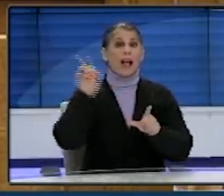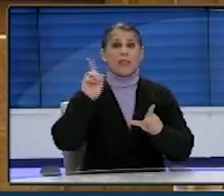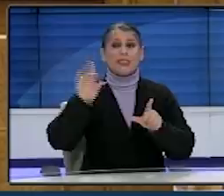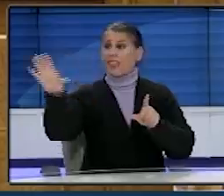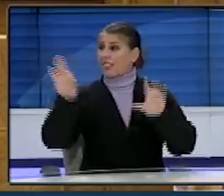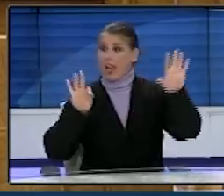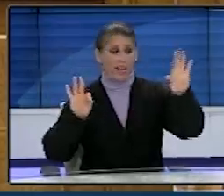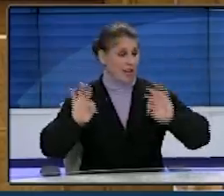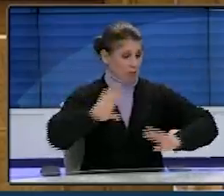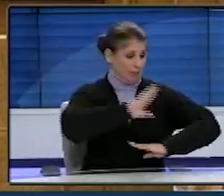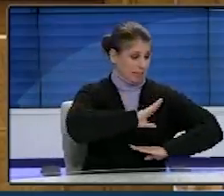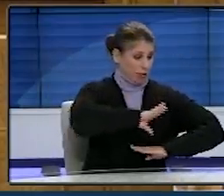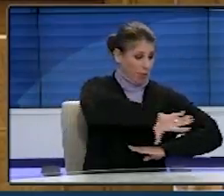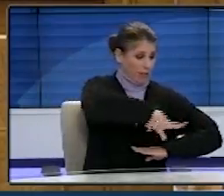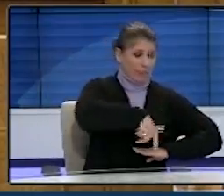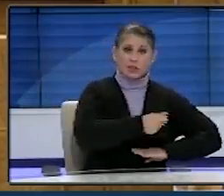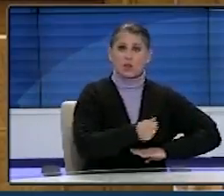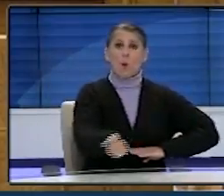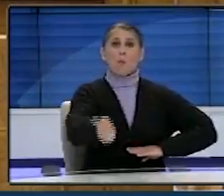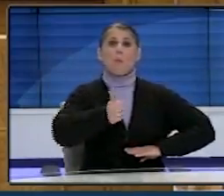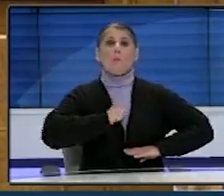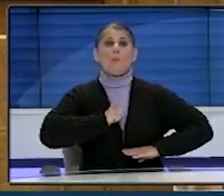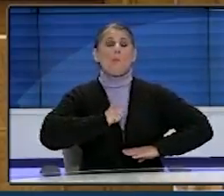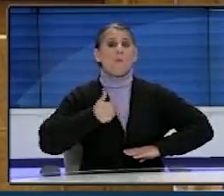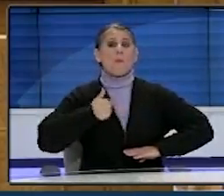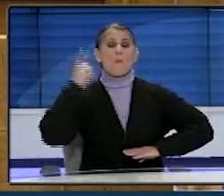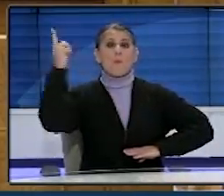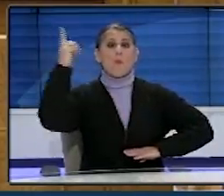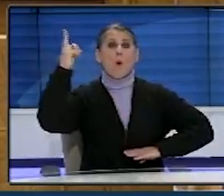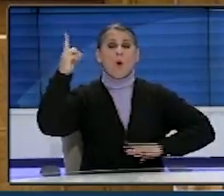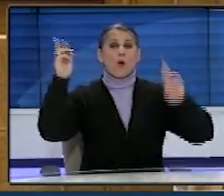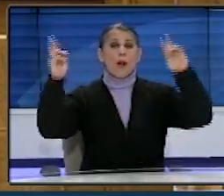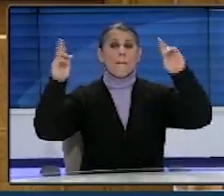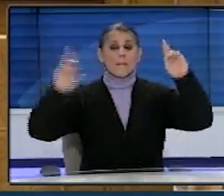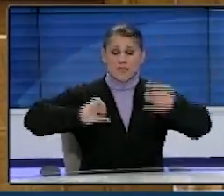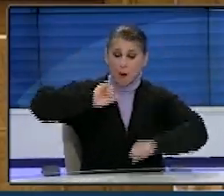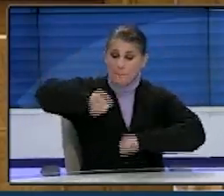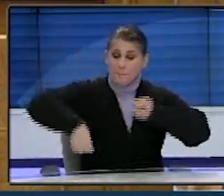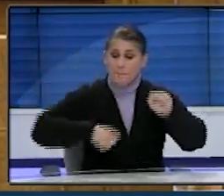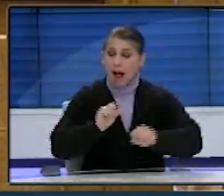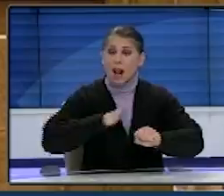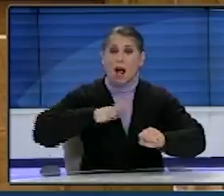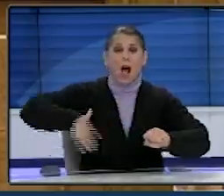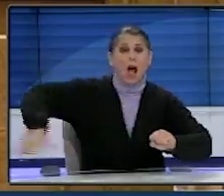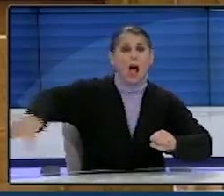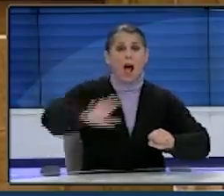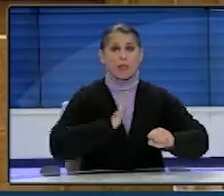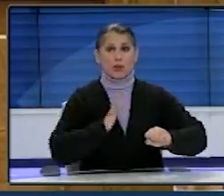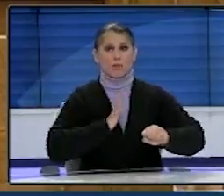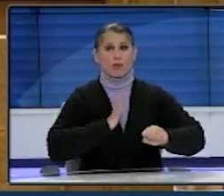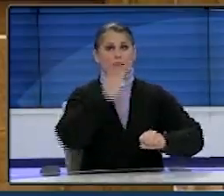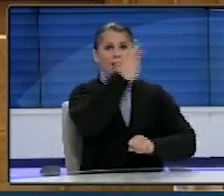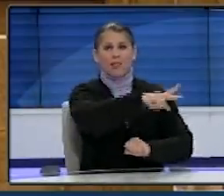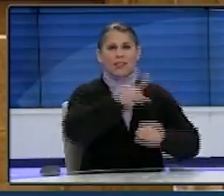διαλέγουμε στρατόπεδο ληστών, μόνη μας ελπίδα η πάλη των λαών». Ενώ το δικό σας σύνθημα μάλλον